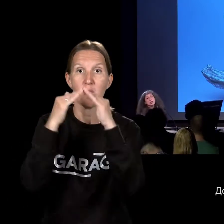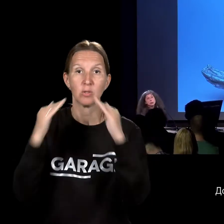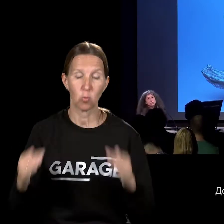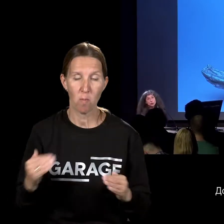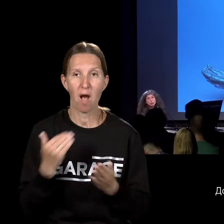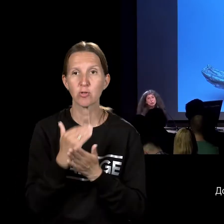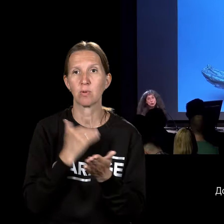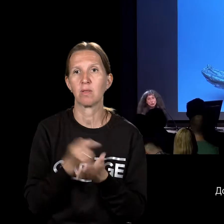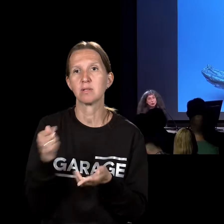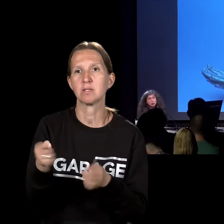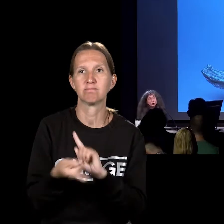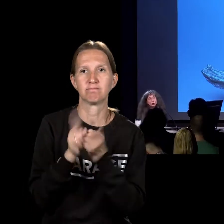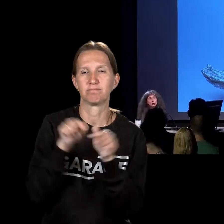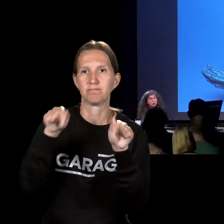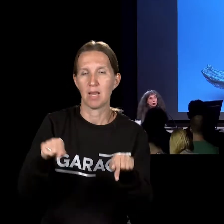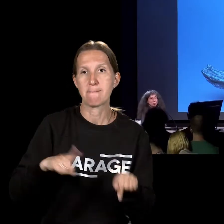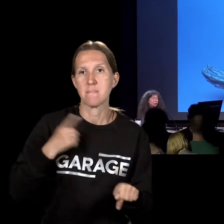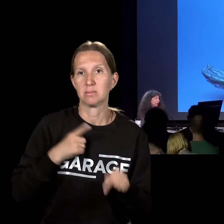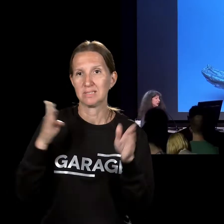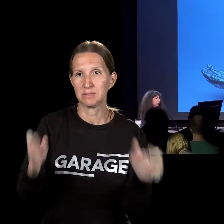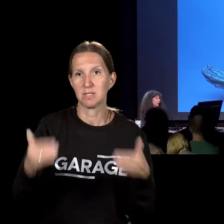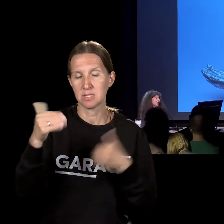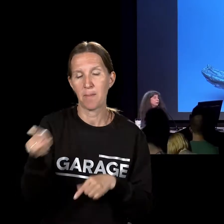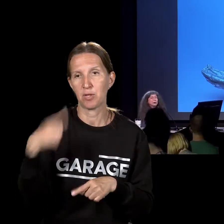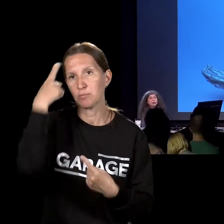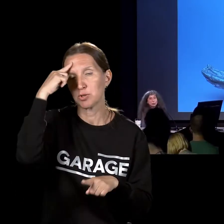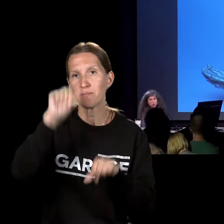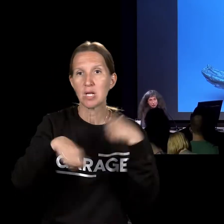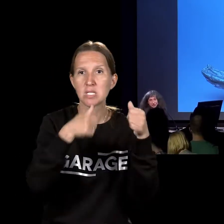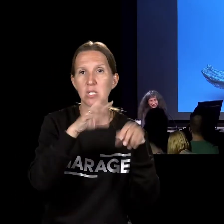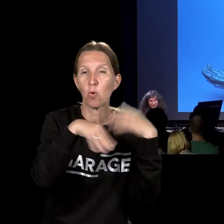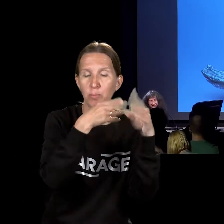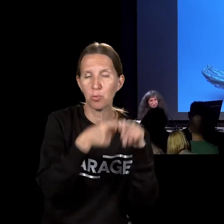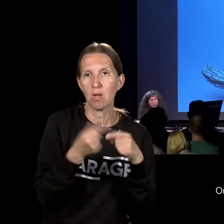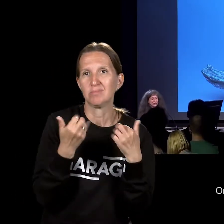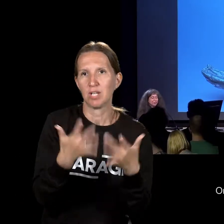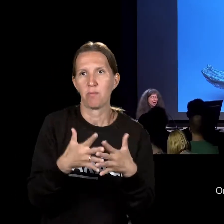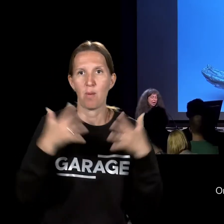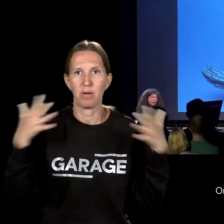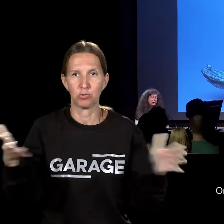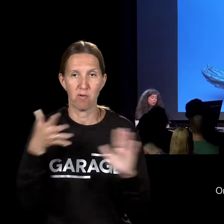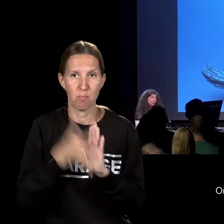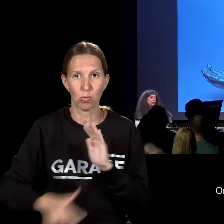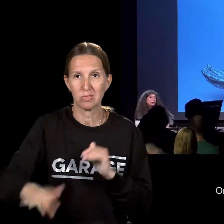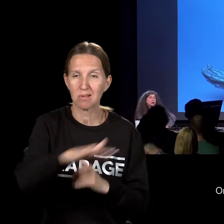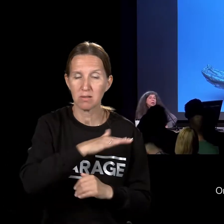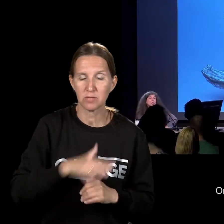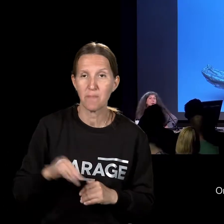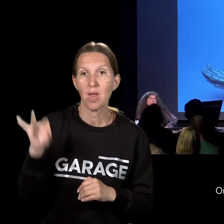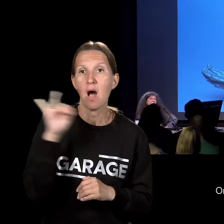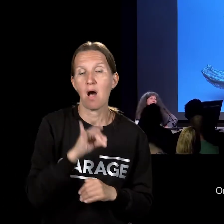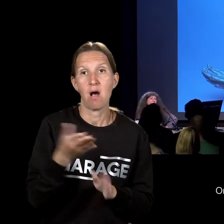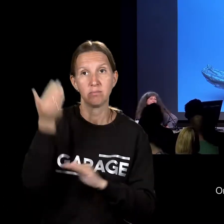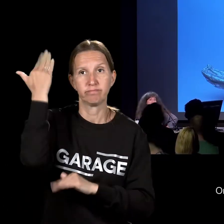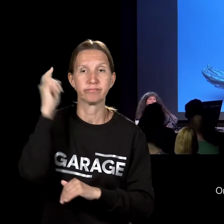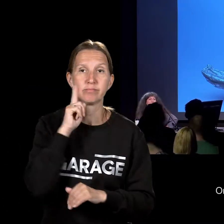результате стала его мастерской, потому что скульптуры, которые ему создавали, требовали огромного пространства, как мы увидим. Но начинал